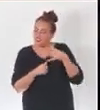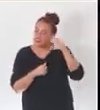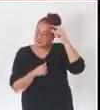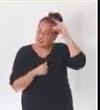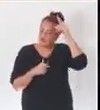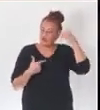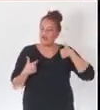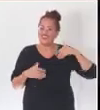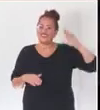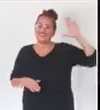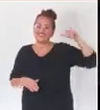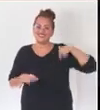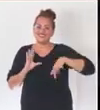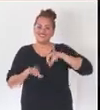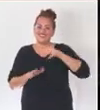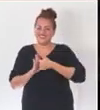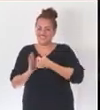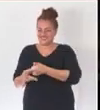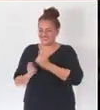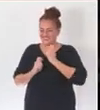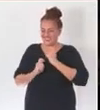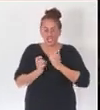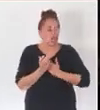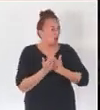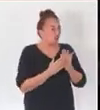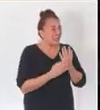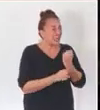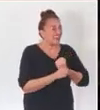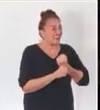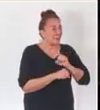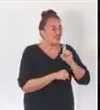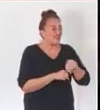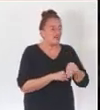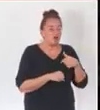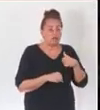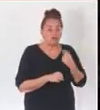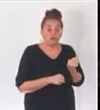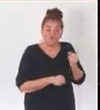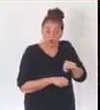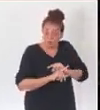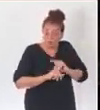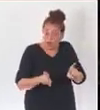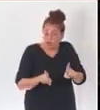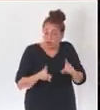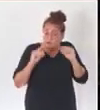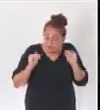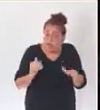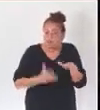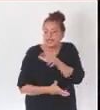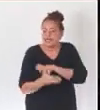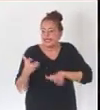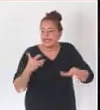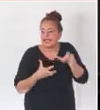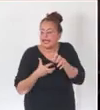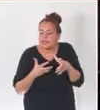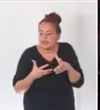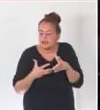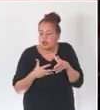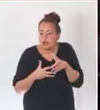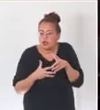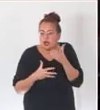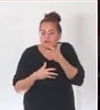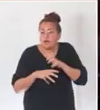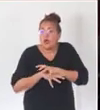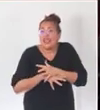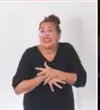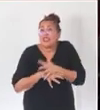pas venir pour le projet de loi de finances alors qu'on traverse une crise qui est absolument historique. Vous nous parlez de nos amis de la